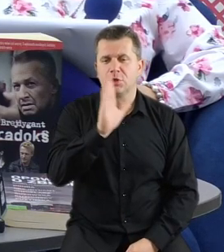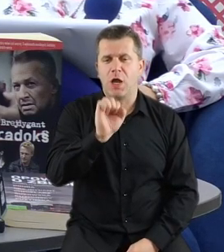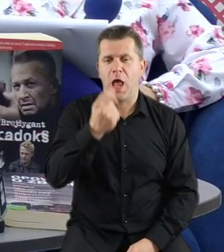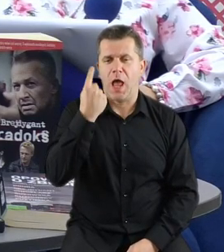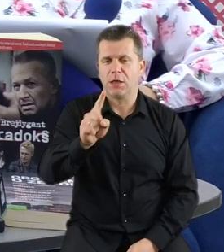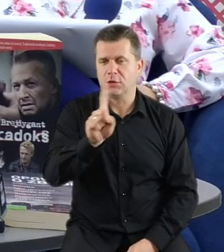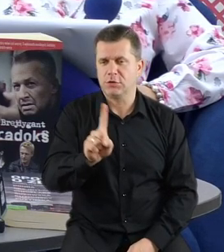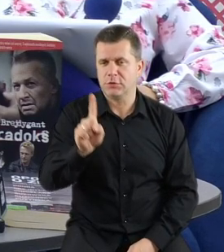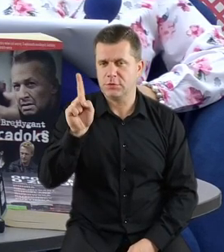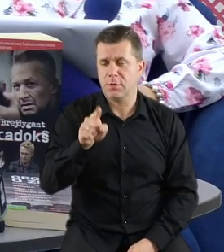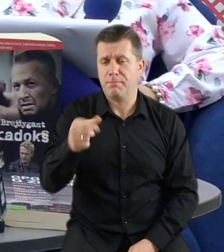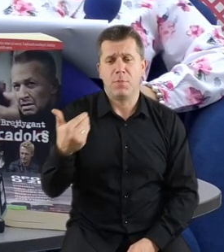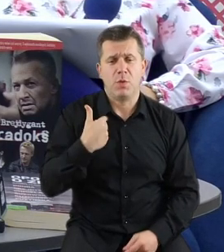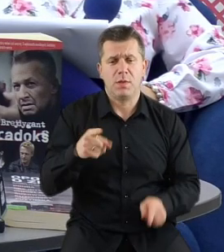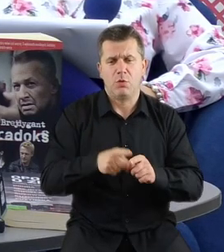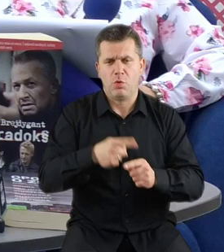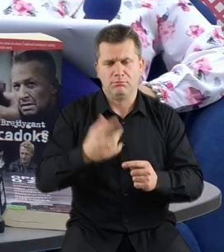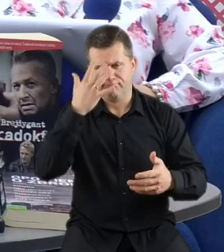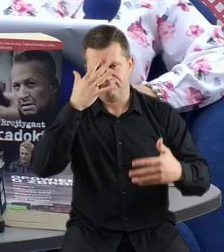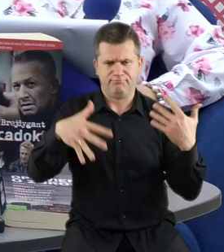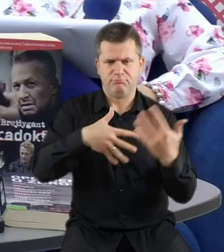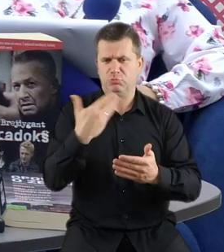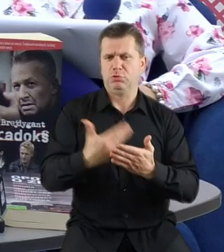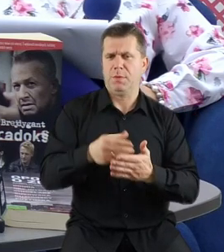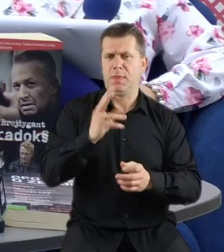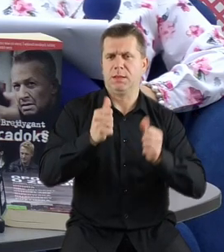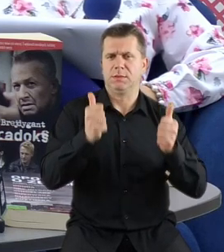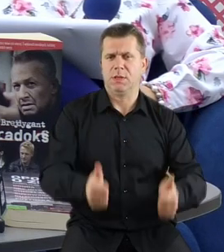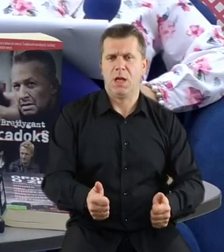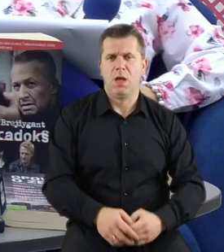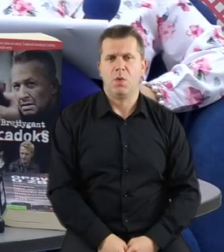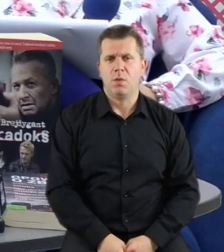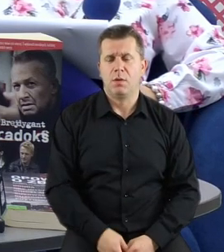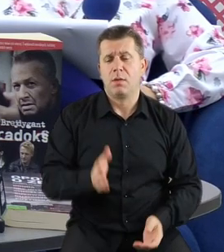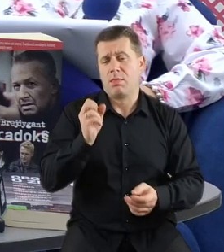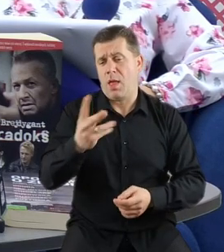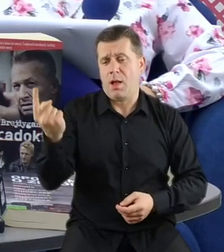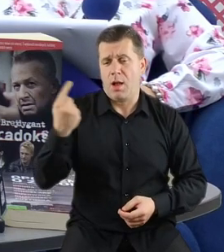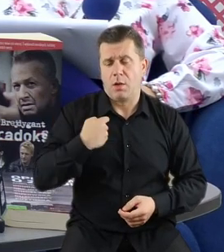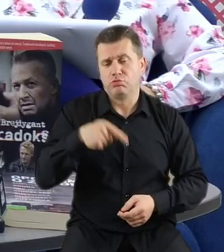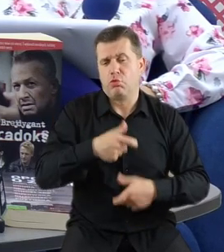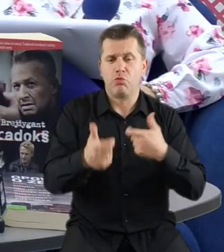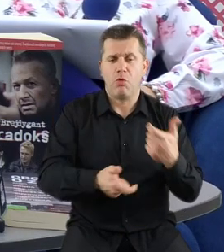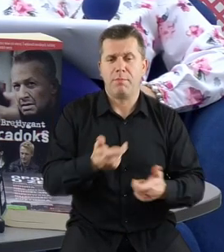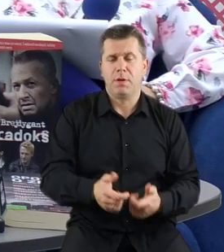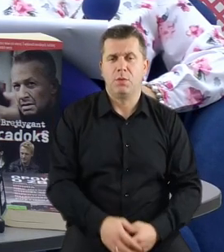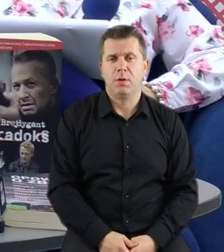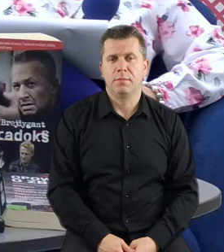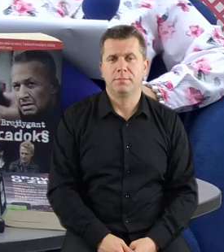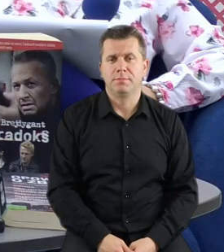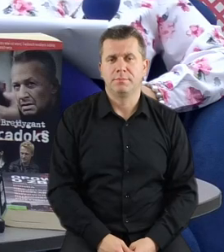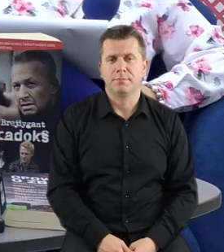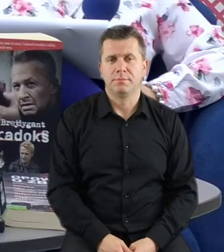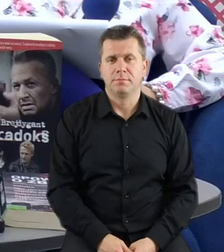nad Szadzią. No i też była troszkę zdezorientowana, czemu to się tak stało. No tak kazali, to zrobiłem. No.